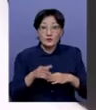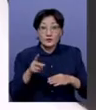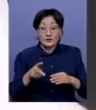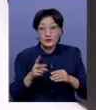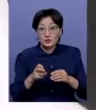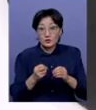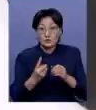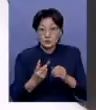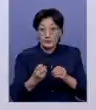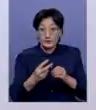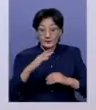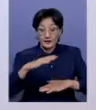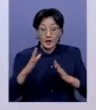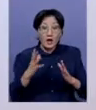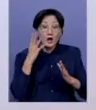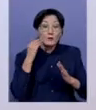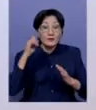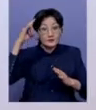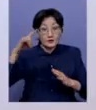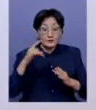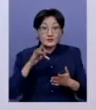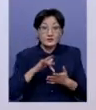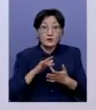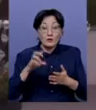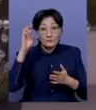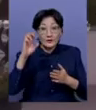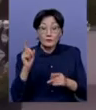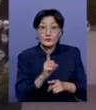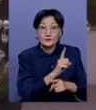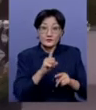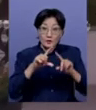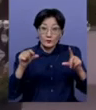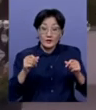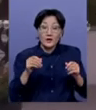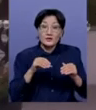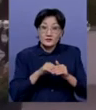211 кескіндемелік туындысы Алматыдағы Қазақстанның орталық мемлекеттік музейінің қорында